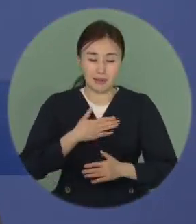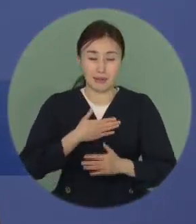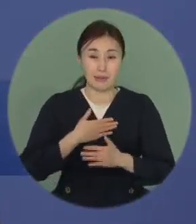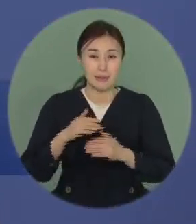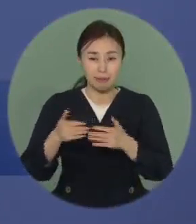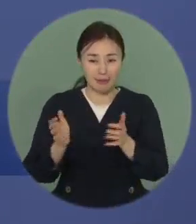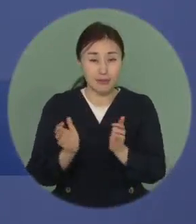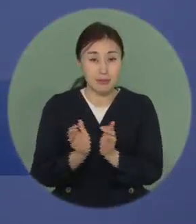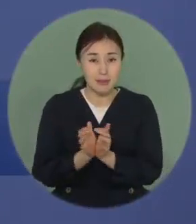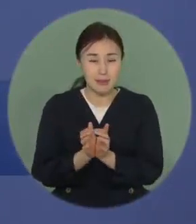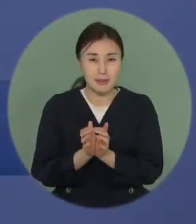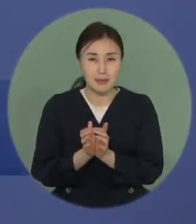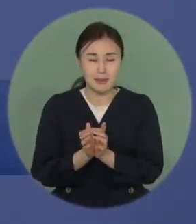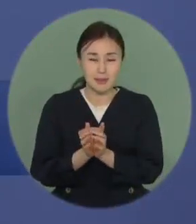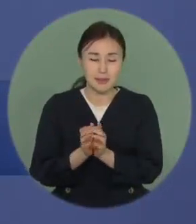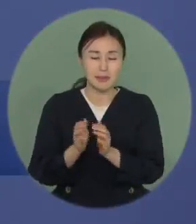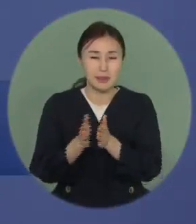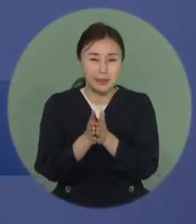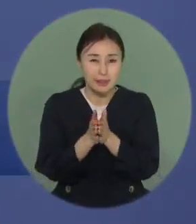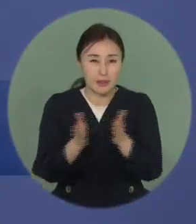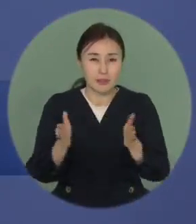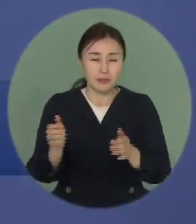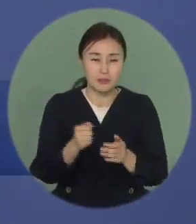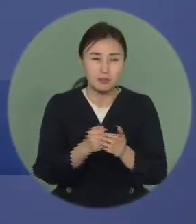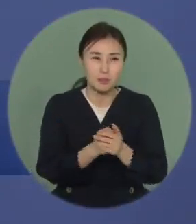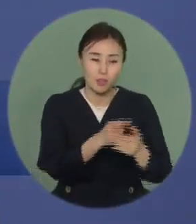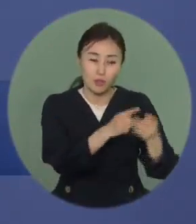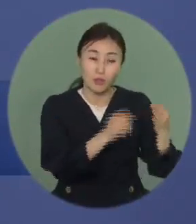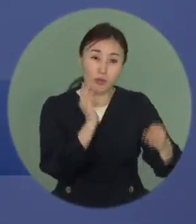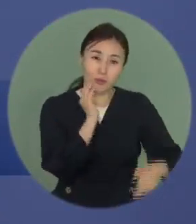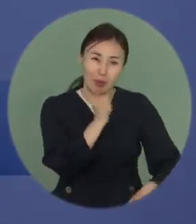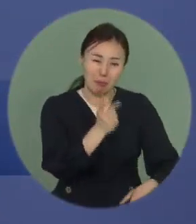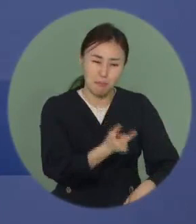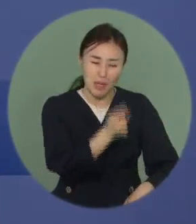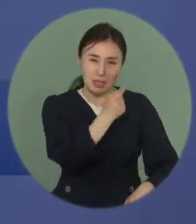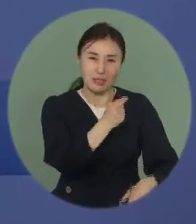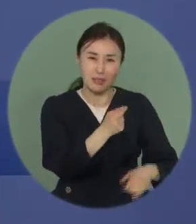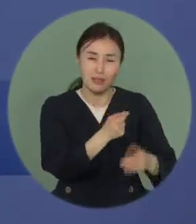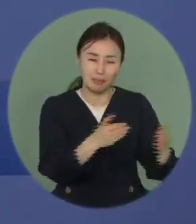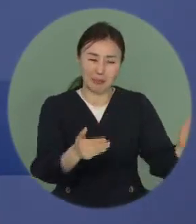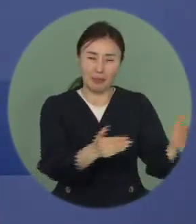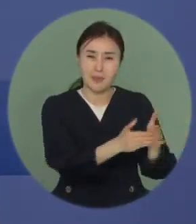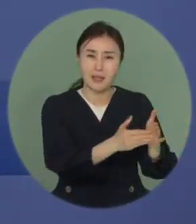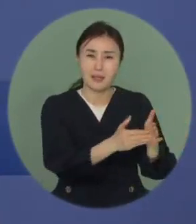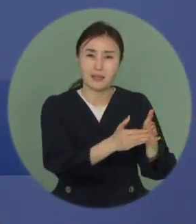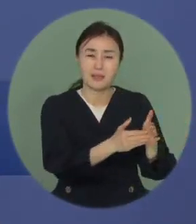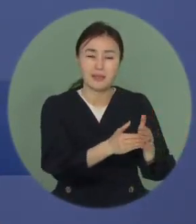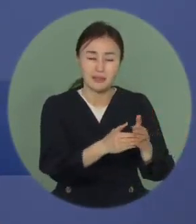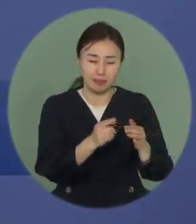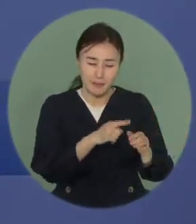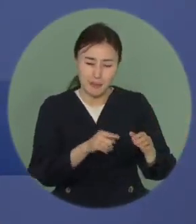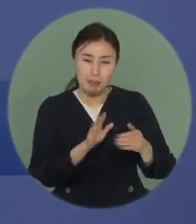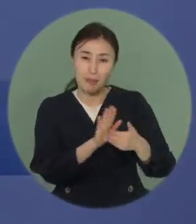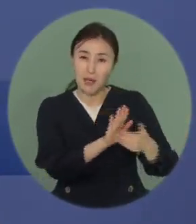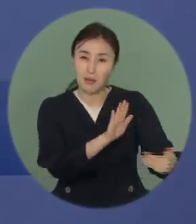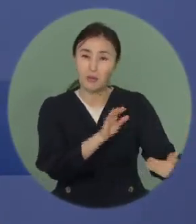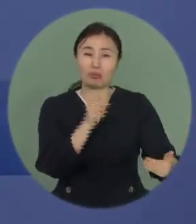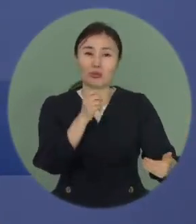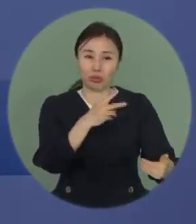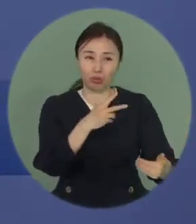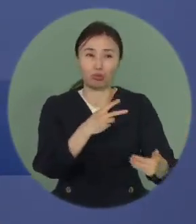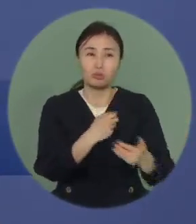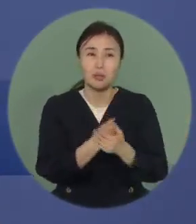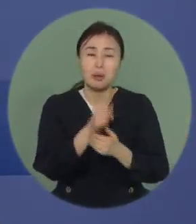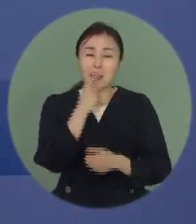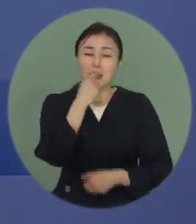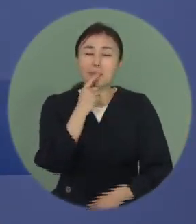나타나서 그 윤성열 정권의 조기종식을 정면으로 제기하고 그리고 그 조식을